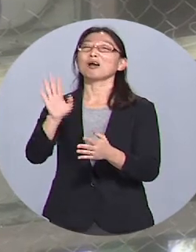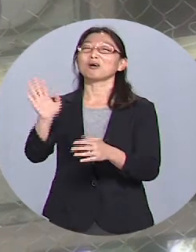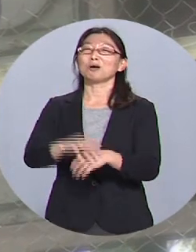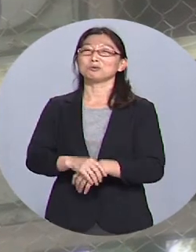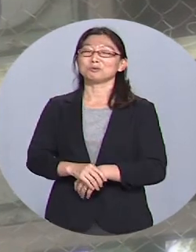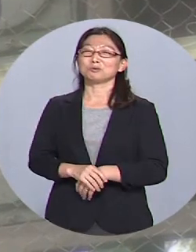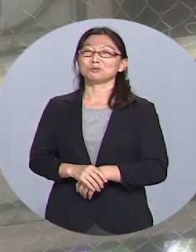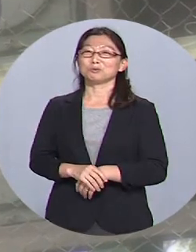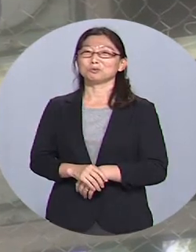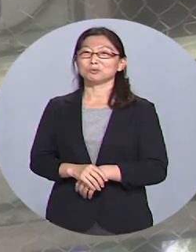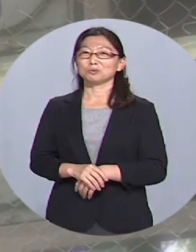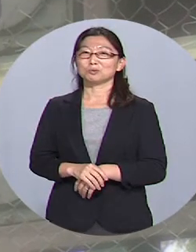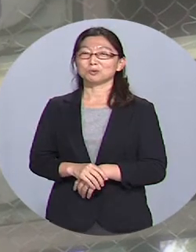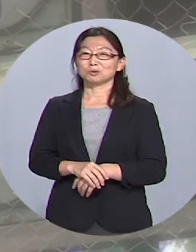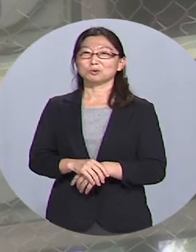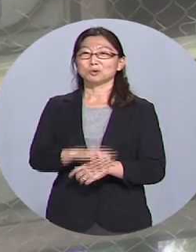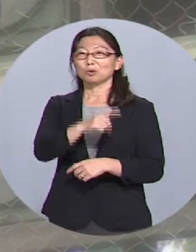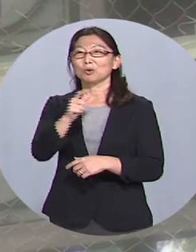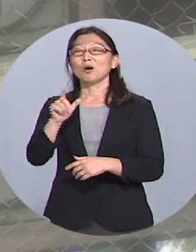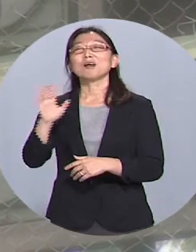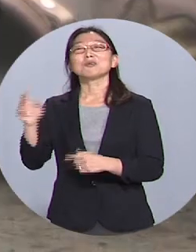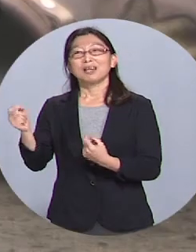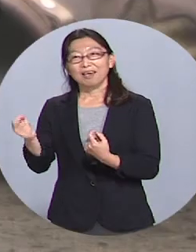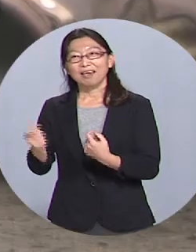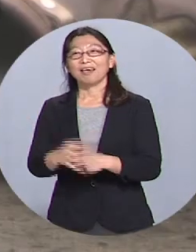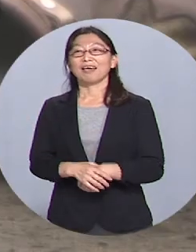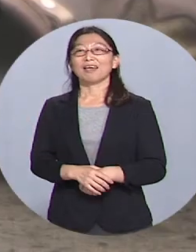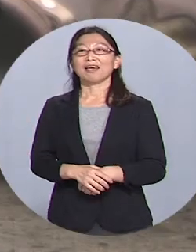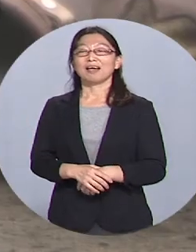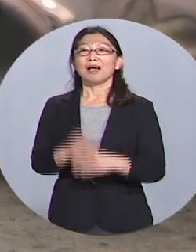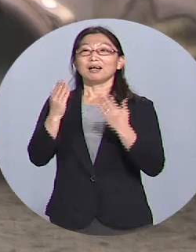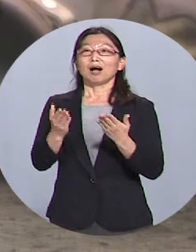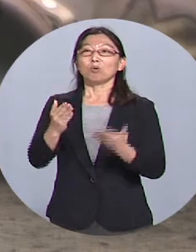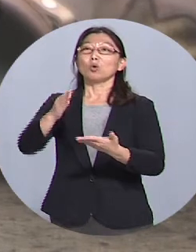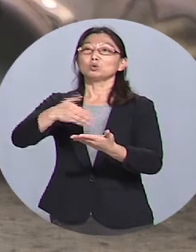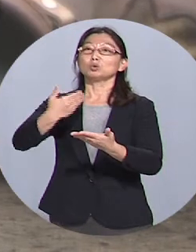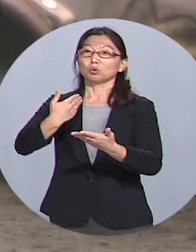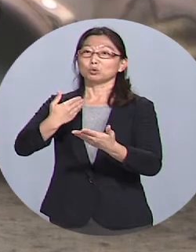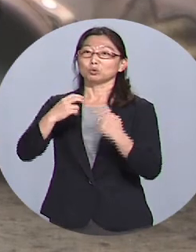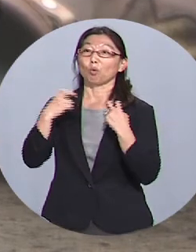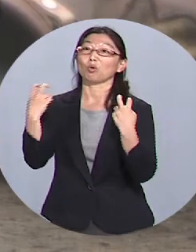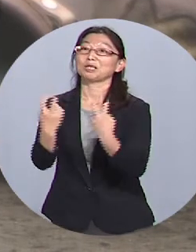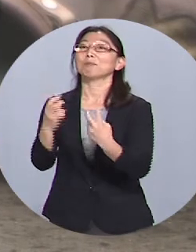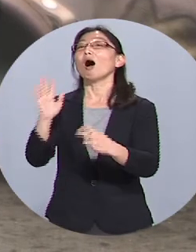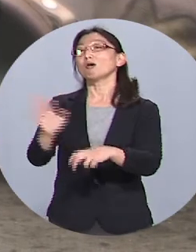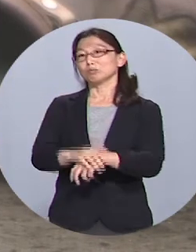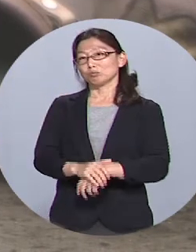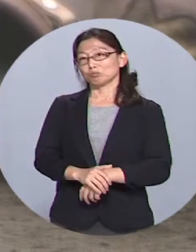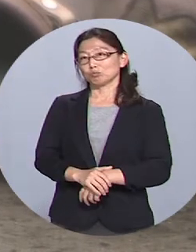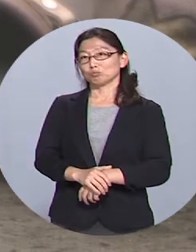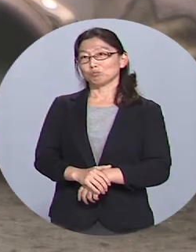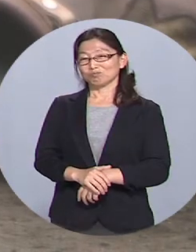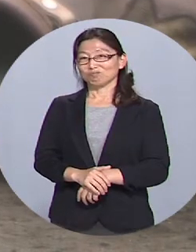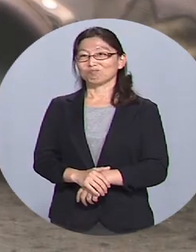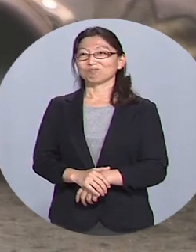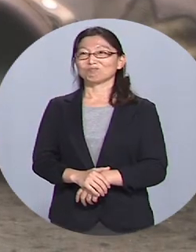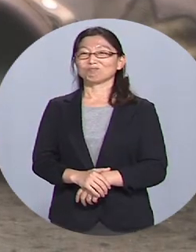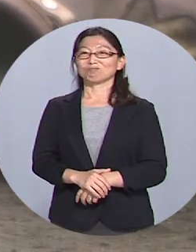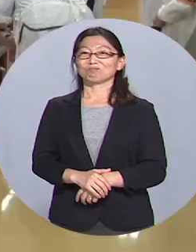ね。 そう、それぞれいろんな甲子園あるんですけど、実は学校給食にも甲子園あるんです。